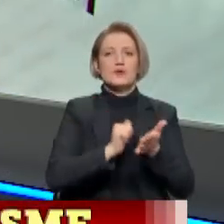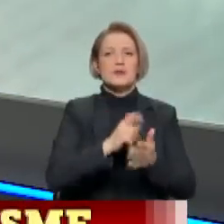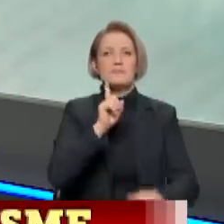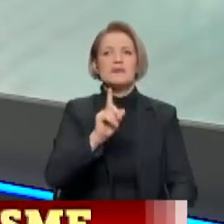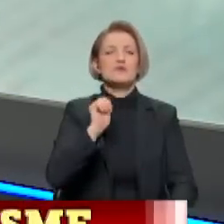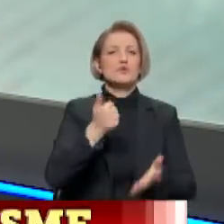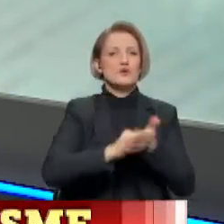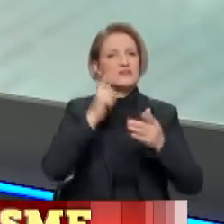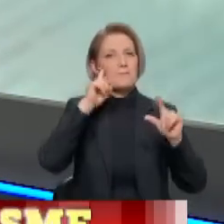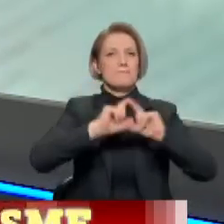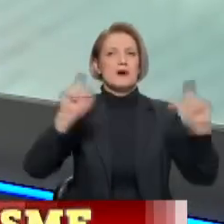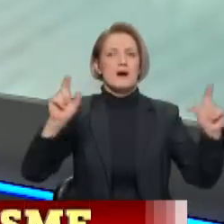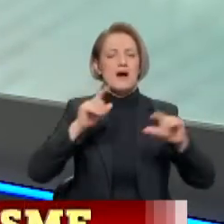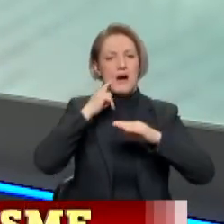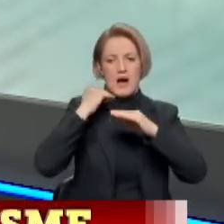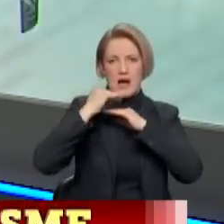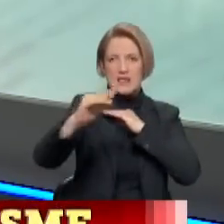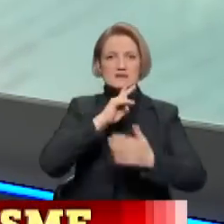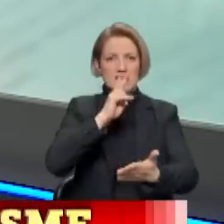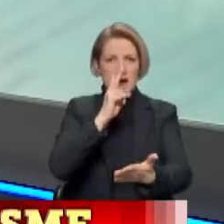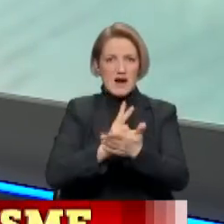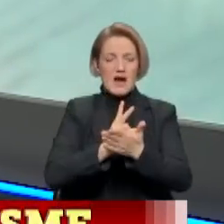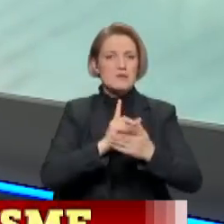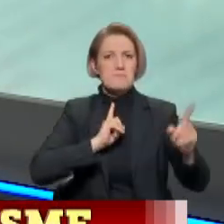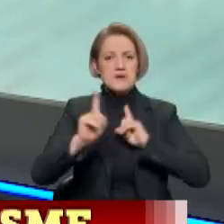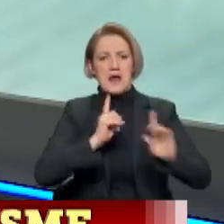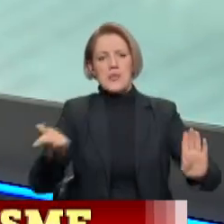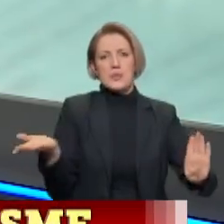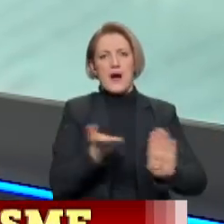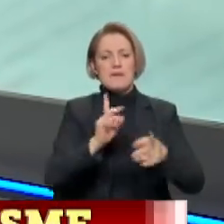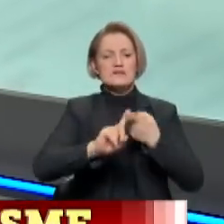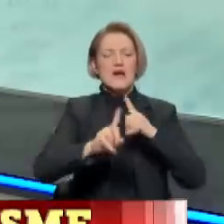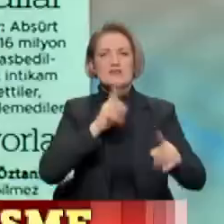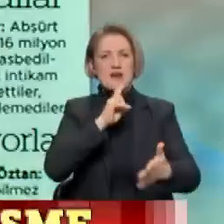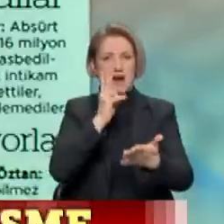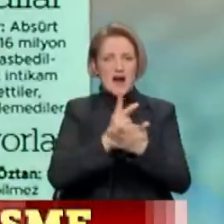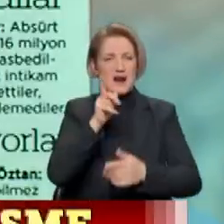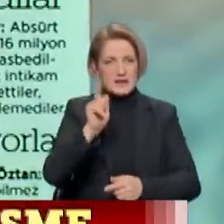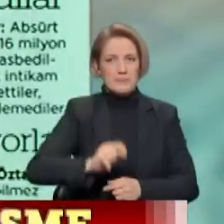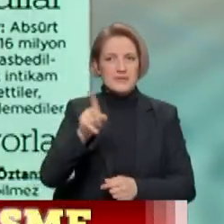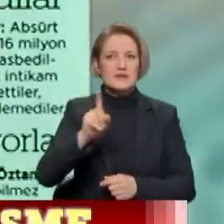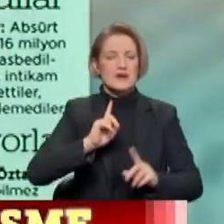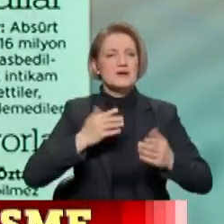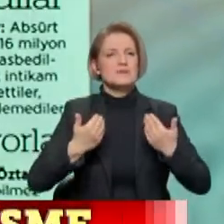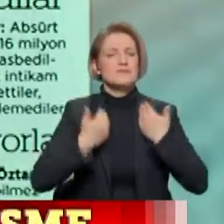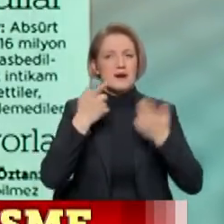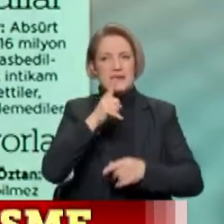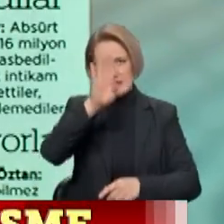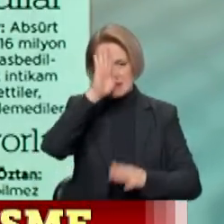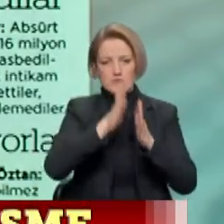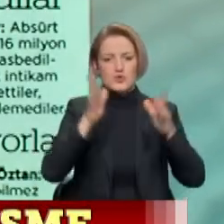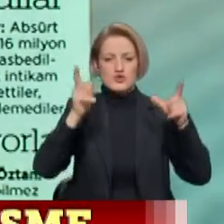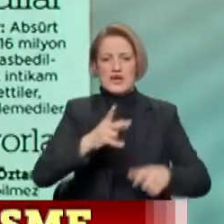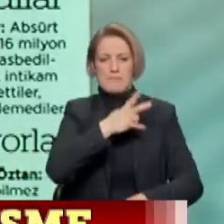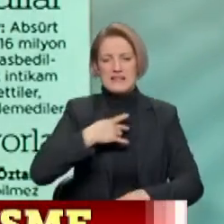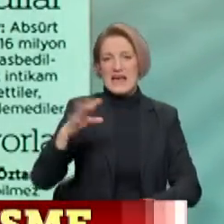Bir Gün Gazetesi'nin manşeti halkın iradesine yargı darbesi, siyasi iradenin yönlendirdiği yargıdan. İstanbul Büyükşehir